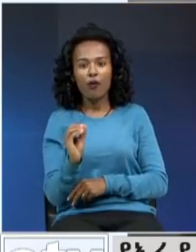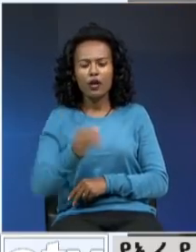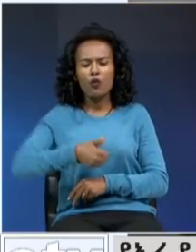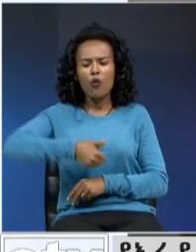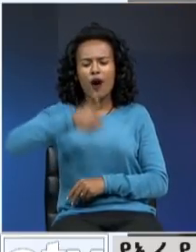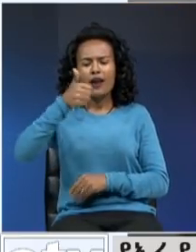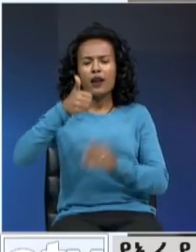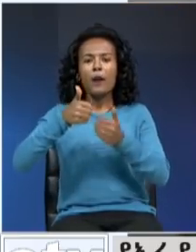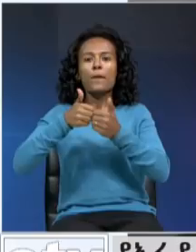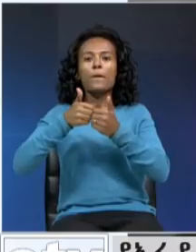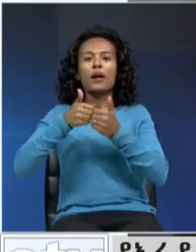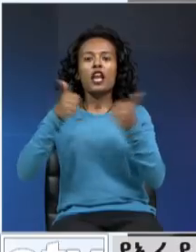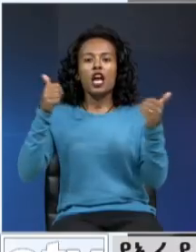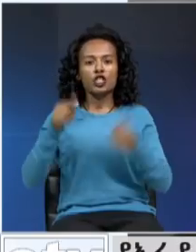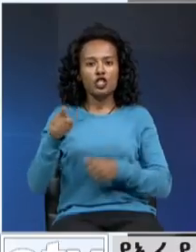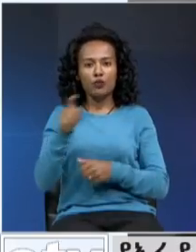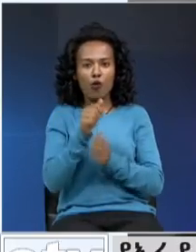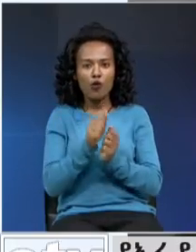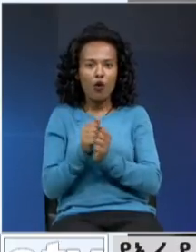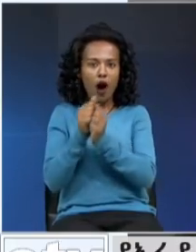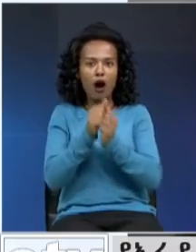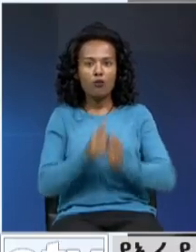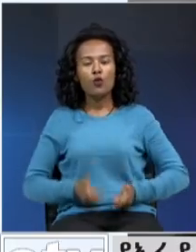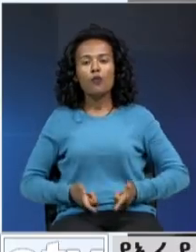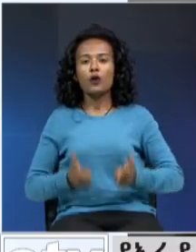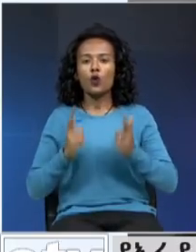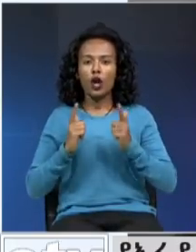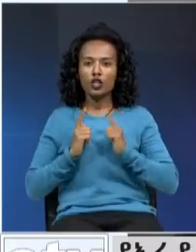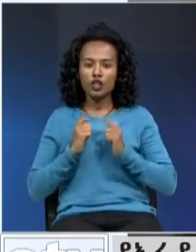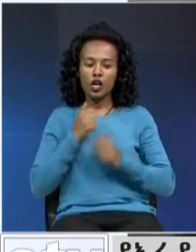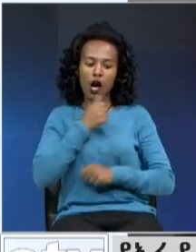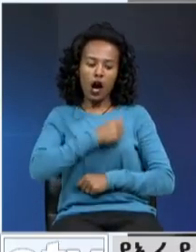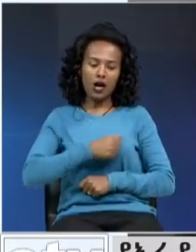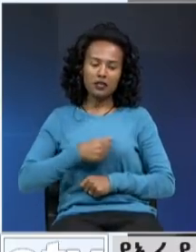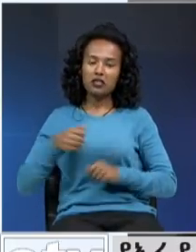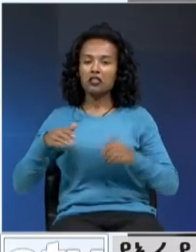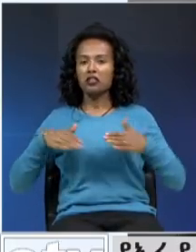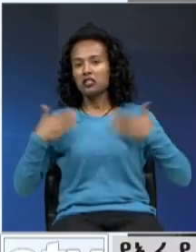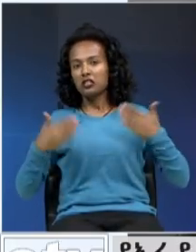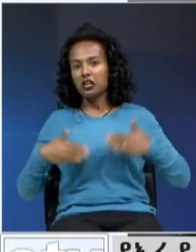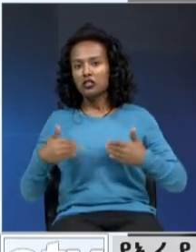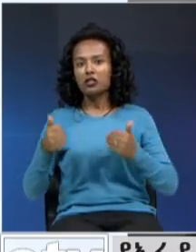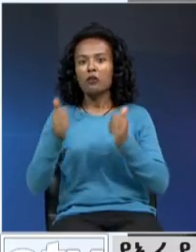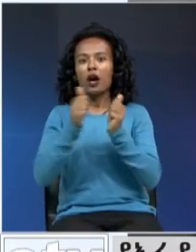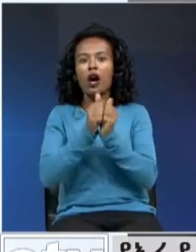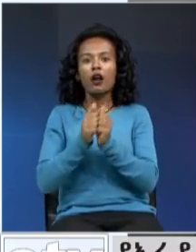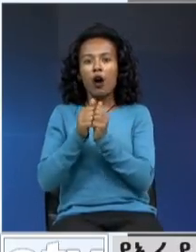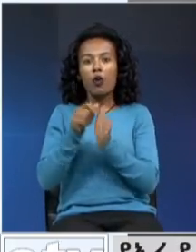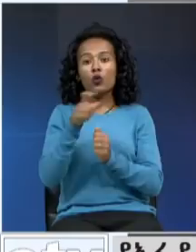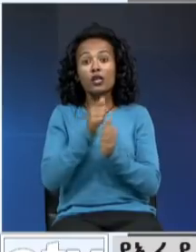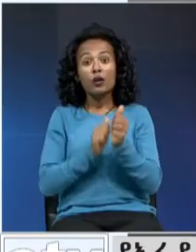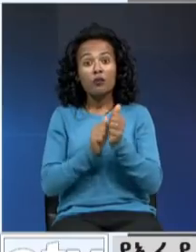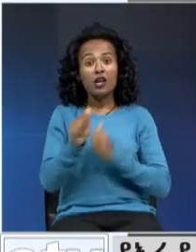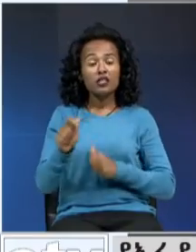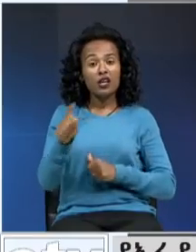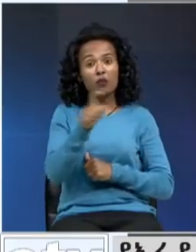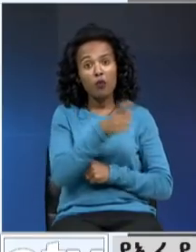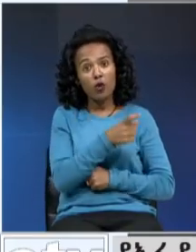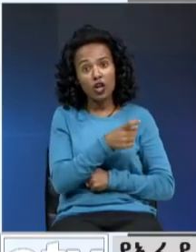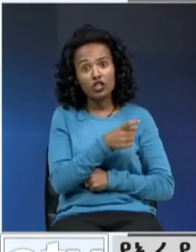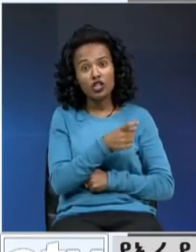ዋና መለያችን በሆነው አብሮ መኖራችን ሀዘንና ደስታን በጋራ ሆነን የምናሳልፍ